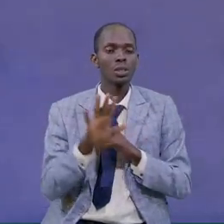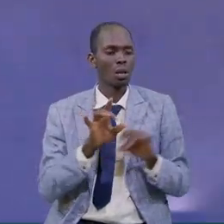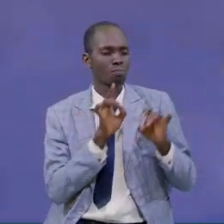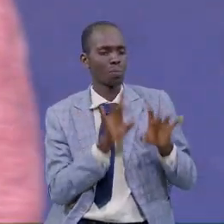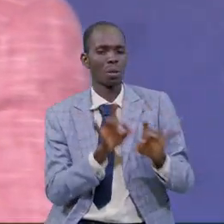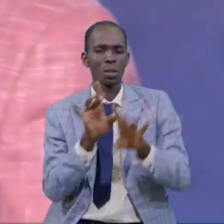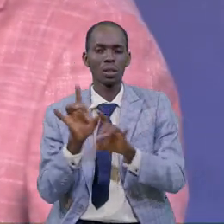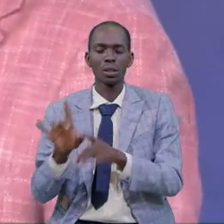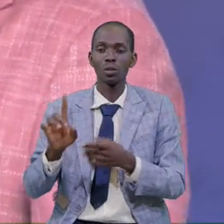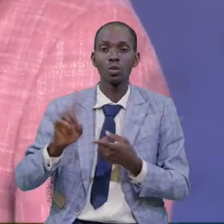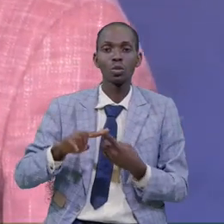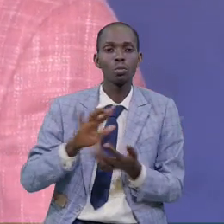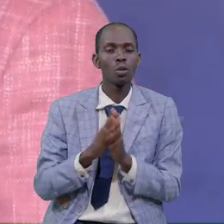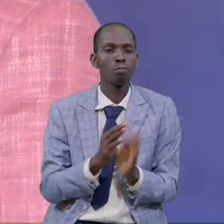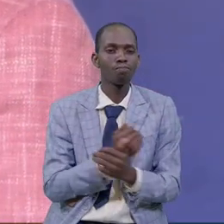veux changer